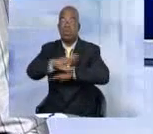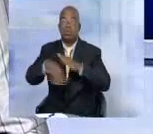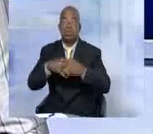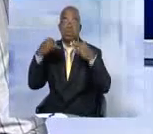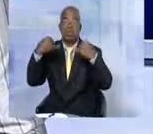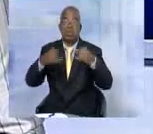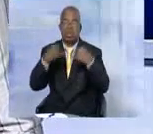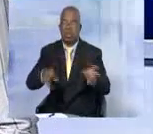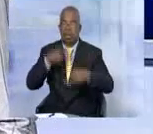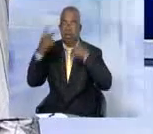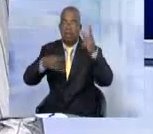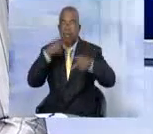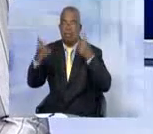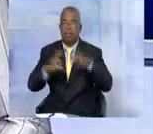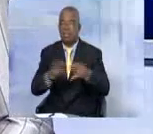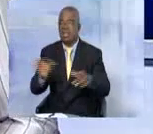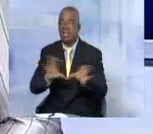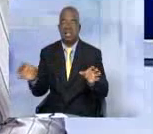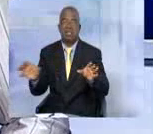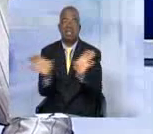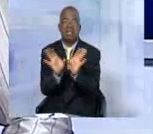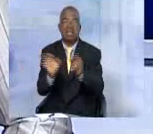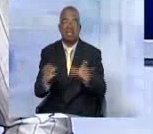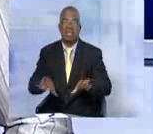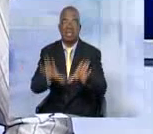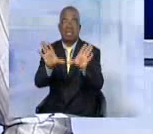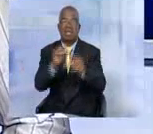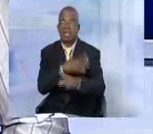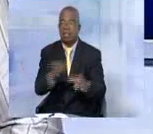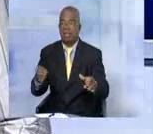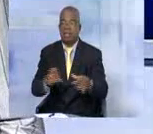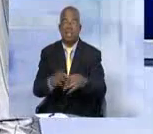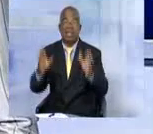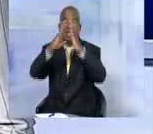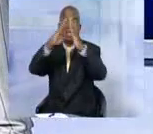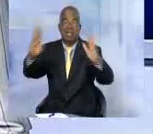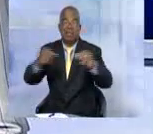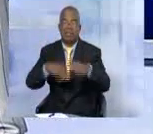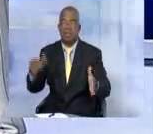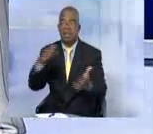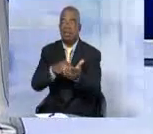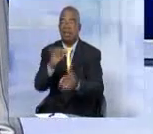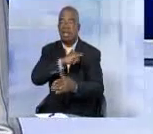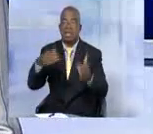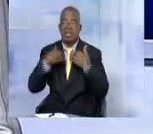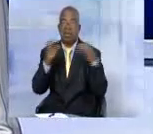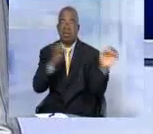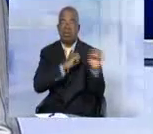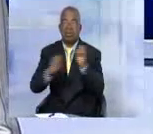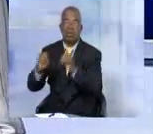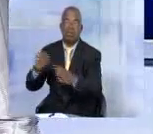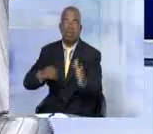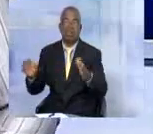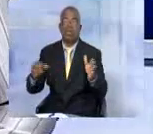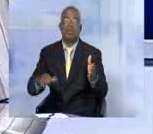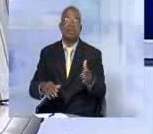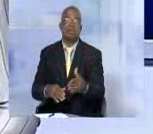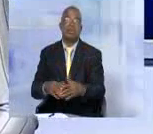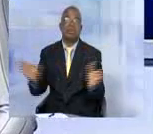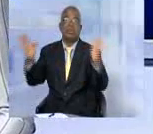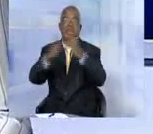foncier rural et urbain. La Confédération générale des entreprises de Côte d'Ivoire a initié une rencontre d'échanges et d'informations.